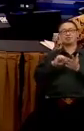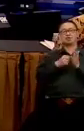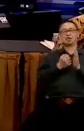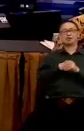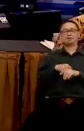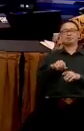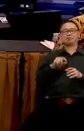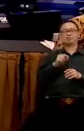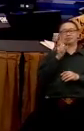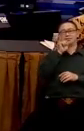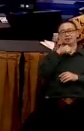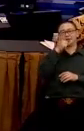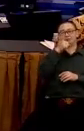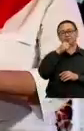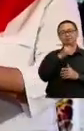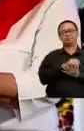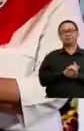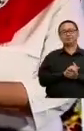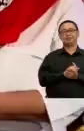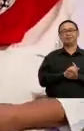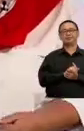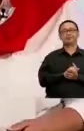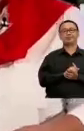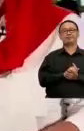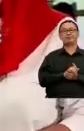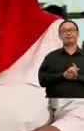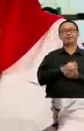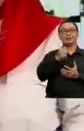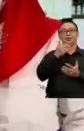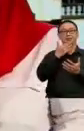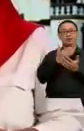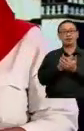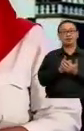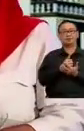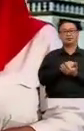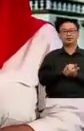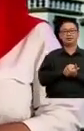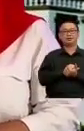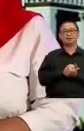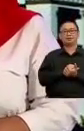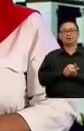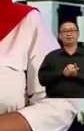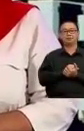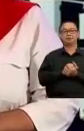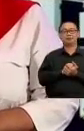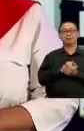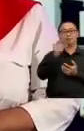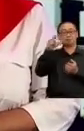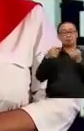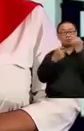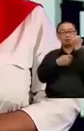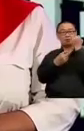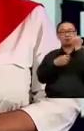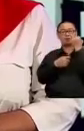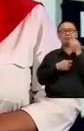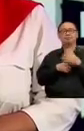hal tersebut, termasuk juga bagi para panelis terutama saat menanyakan yang menjadi pembahasan, aspek pembahasan dalam penajaman visi-misi dan